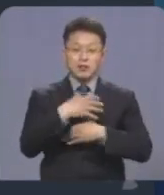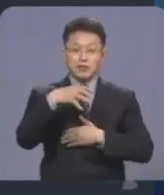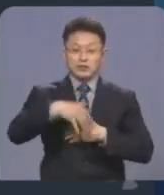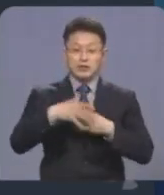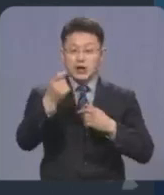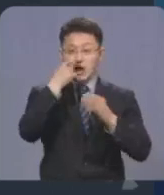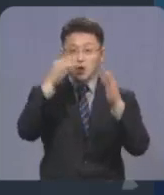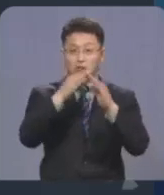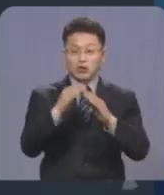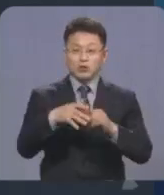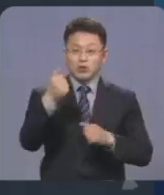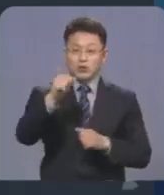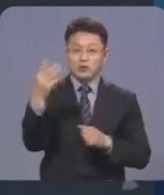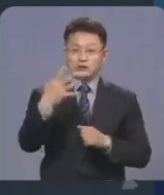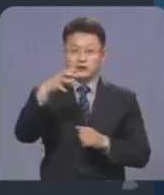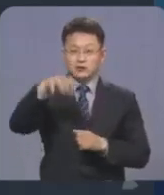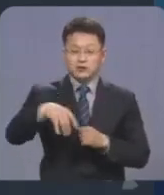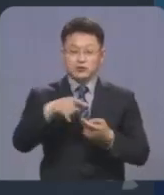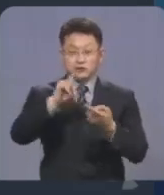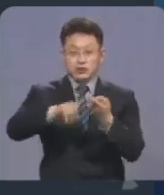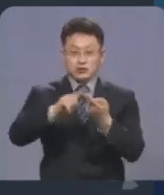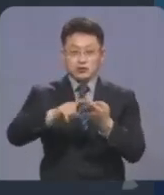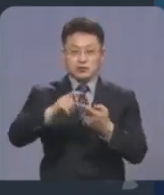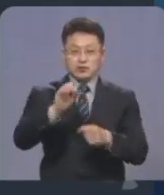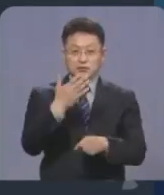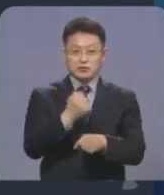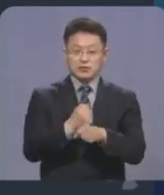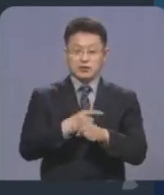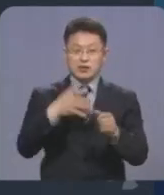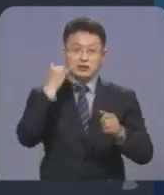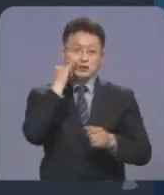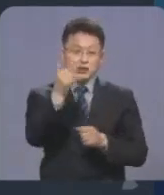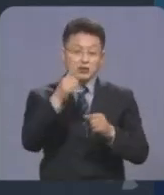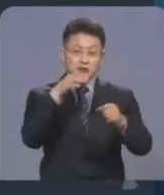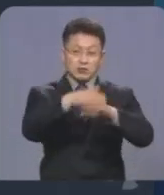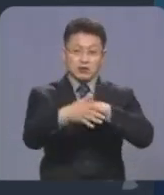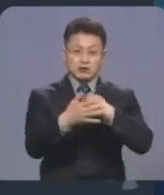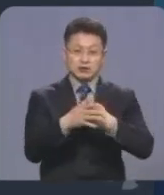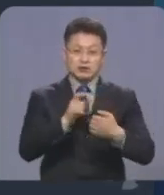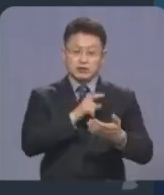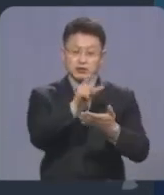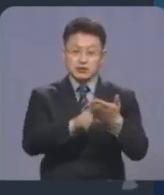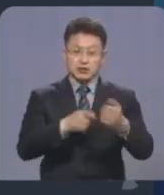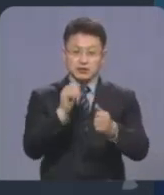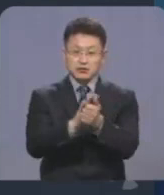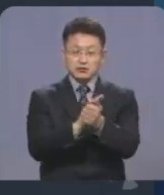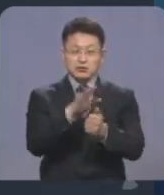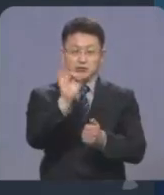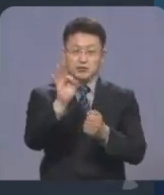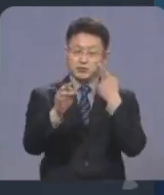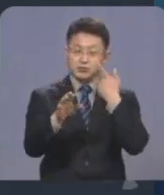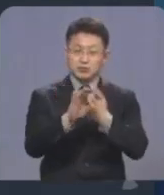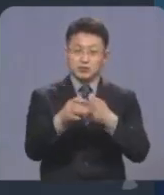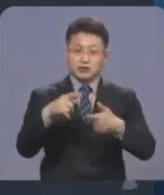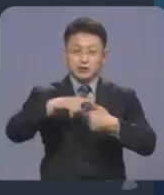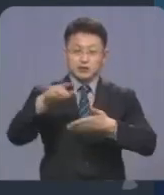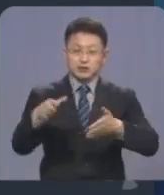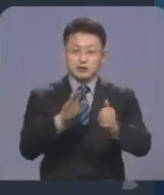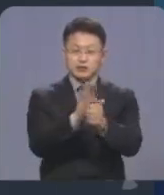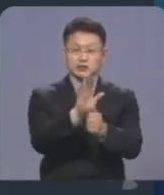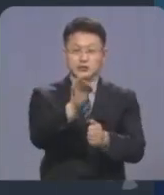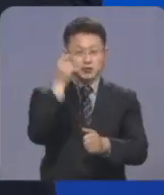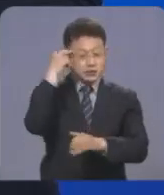학원 등 5만 4천여 곳이 대상입니다 전화 걸기 방식의 명부 작성 서비스 비용도 경남도가 지원하기로